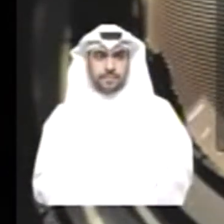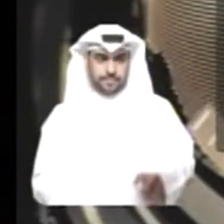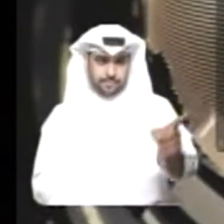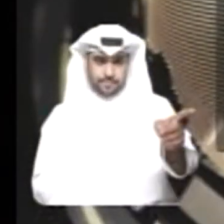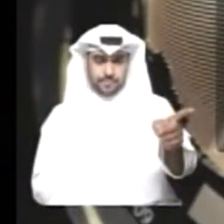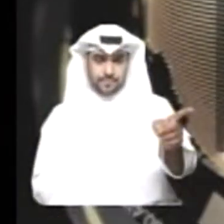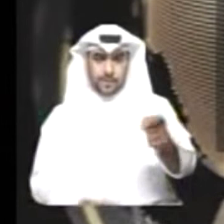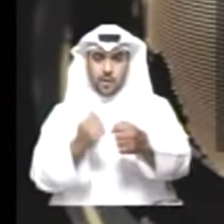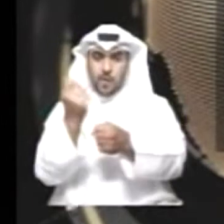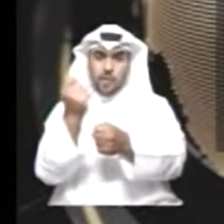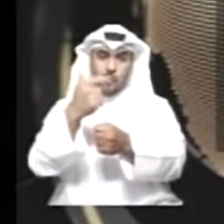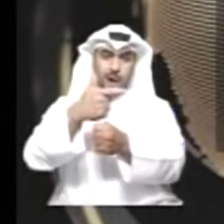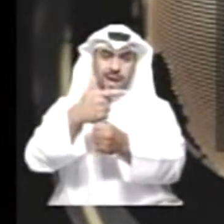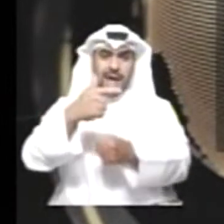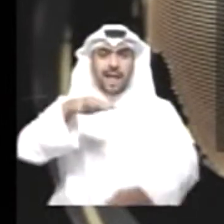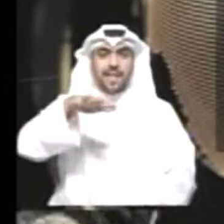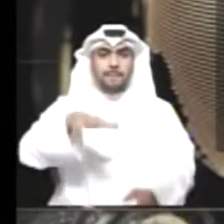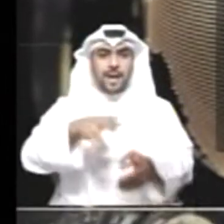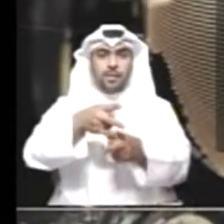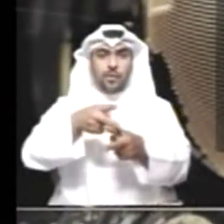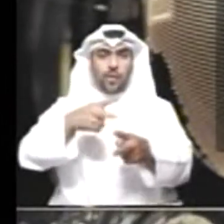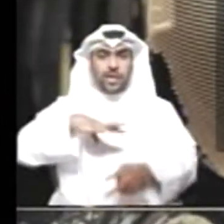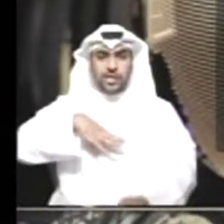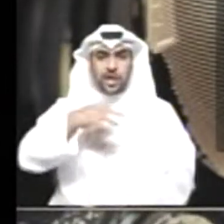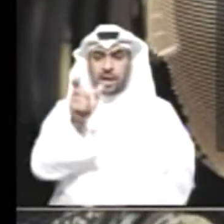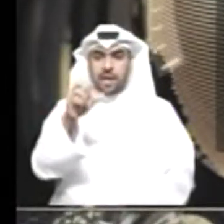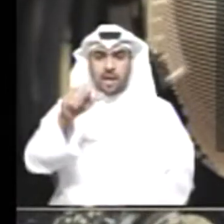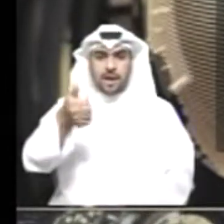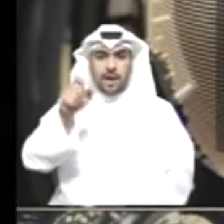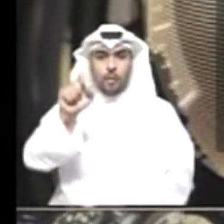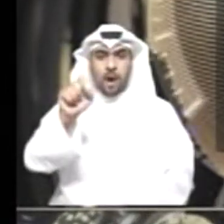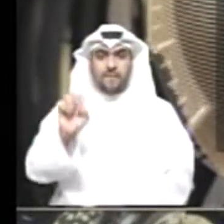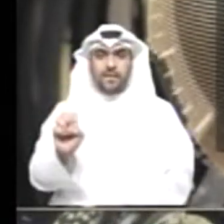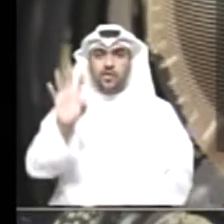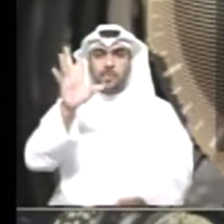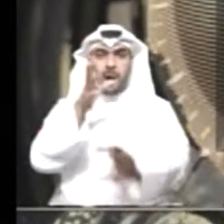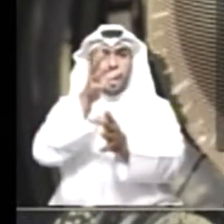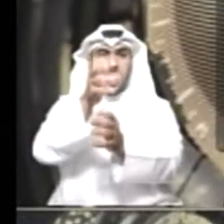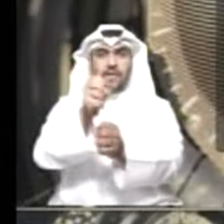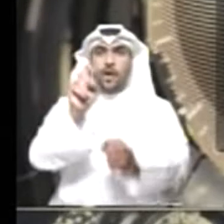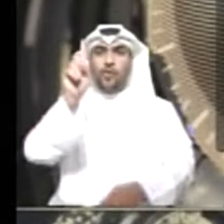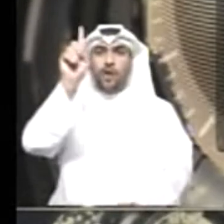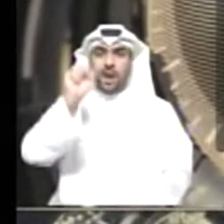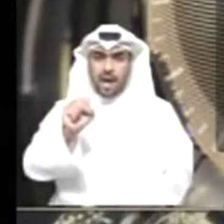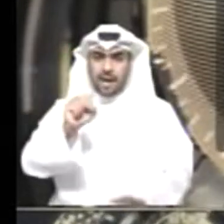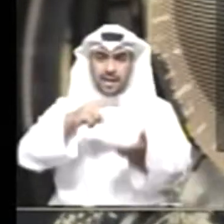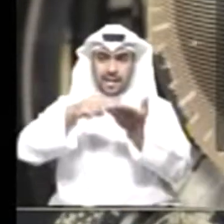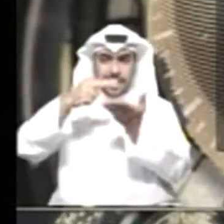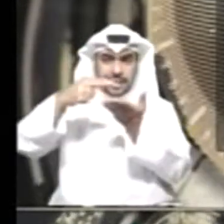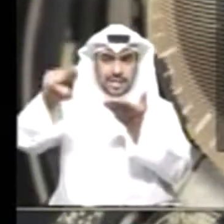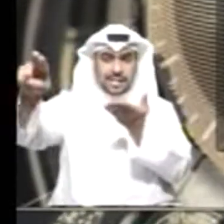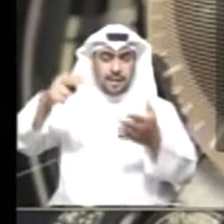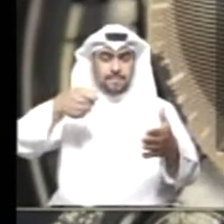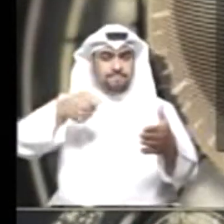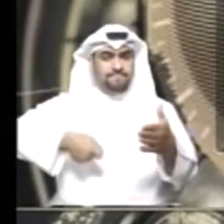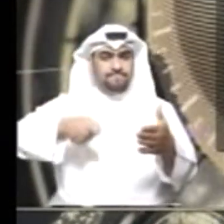وبعث سمو ولي العهد الشيخ نواف الأحمد الجابر صباح حفظه الله ببرقية إلى أخيه خادم الحرمين الشريفين الملك سلمان